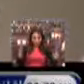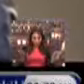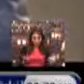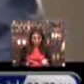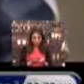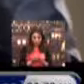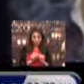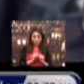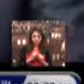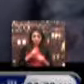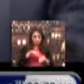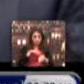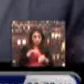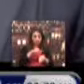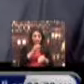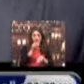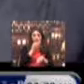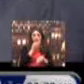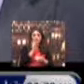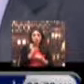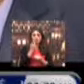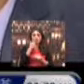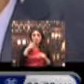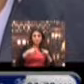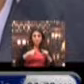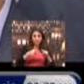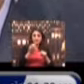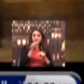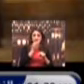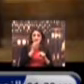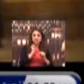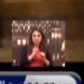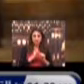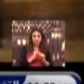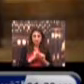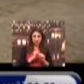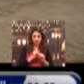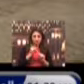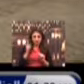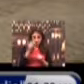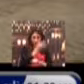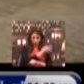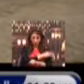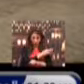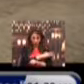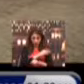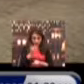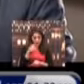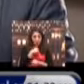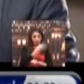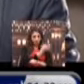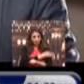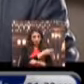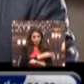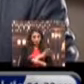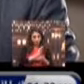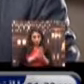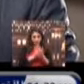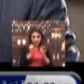بتوفر من الوقت، بتوفر في البنزين عن طريق التكرير. هل جربتها يا أحمد؟ يعني أيوة فندم، جربتها في